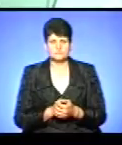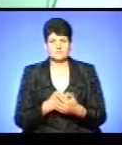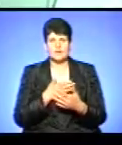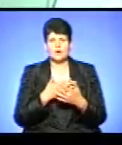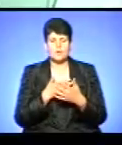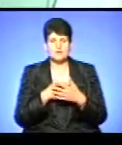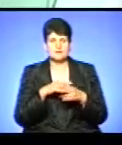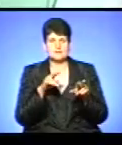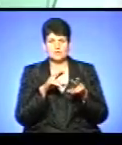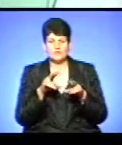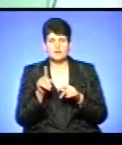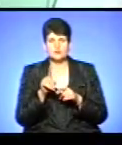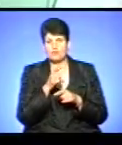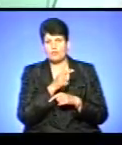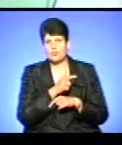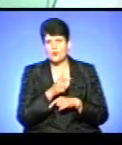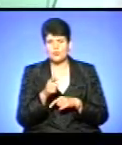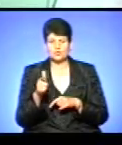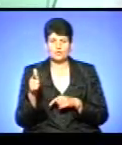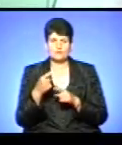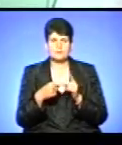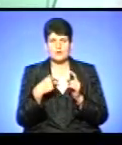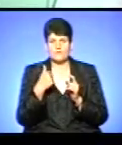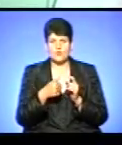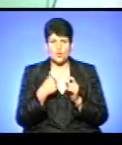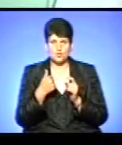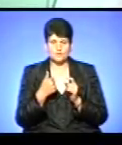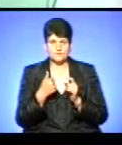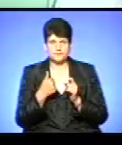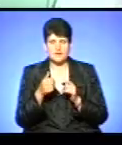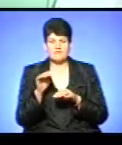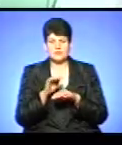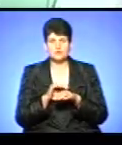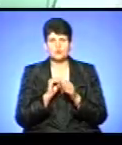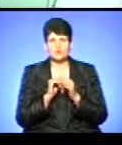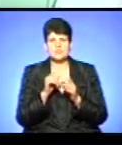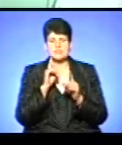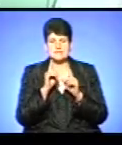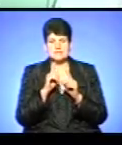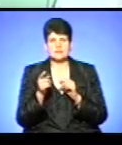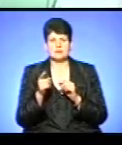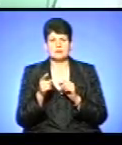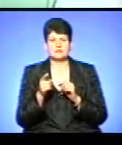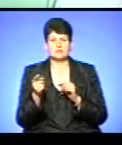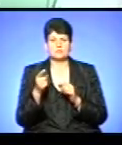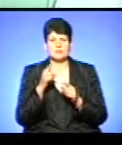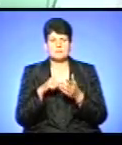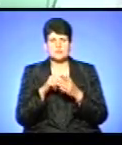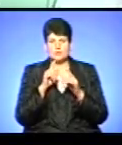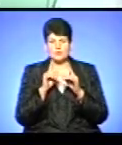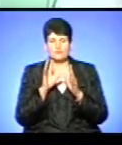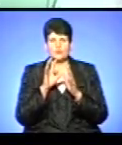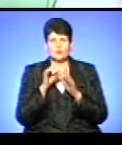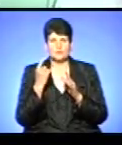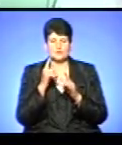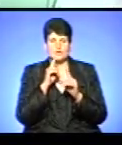Громадськість слідкувала, що впродовж, скажімо, півроку, фактично кожна сесія Тернопільської обласної ради, вона вносить